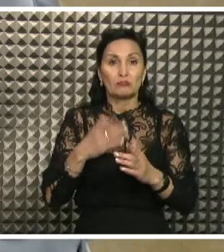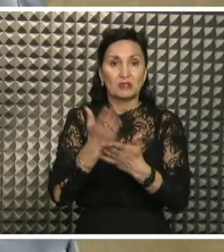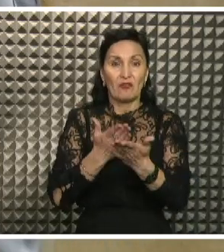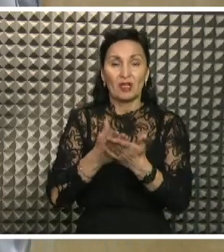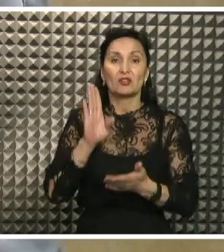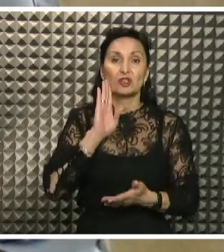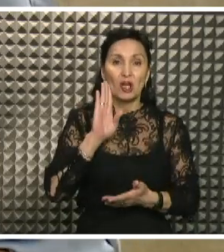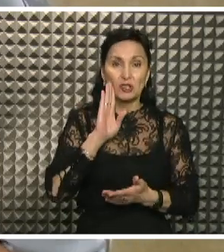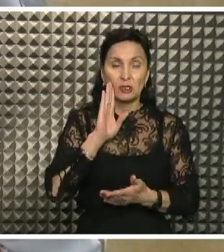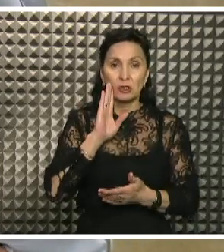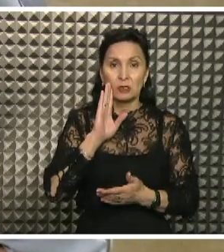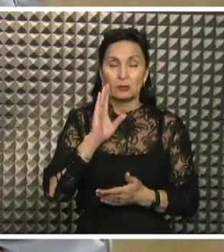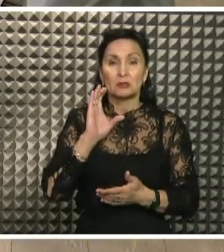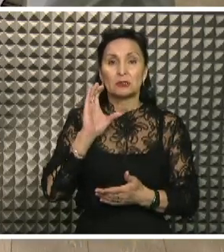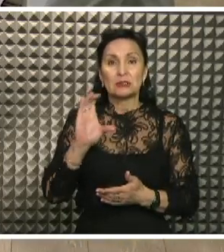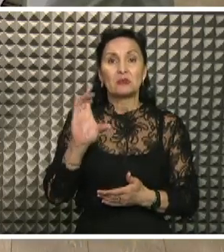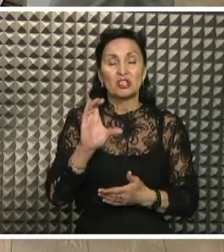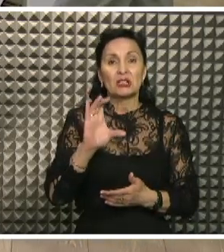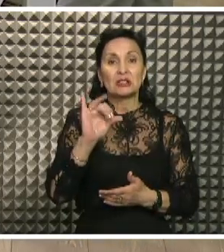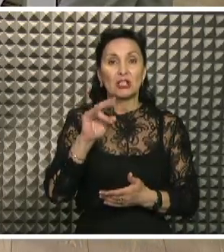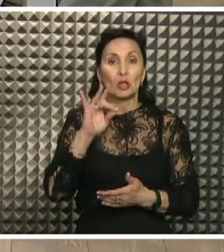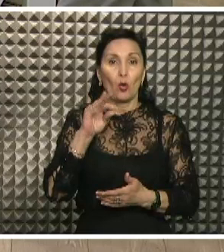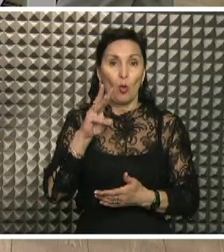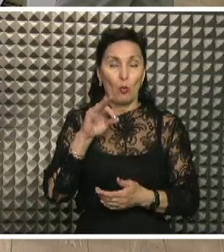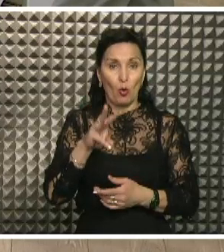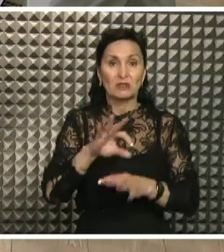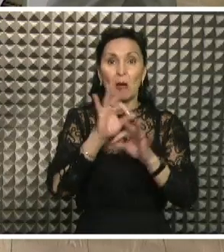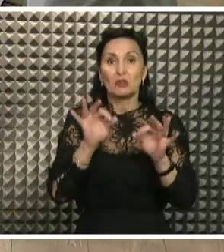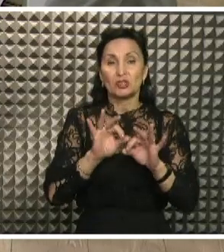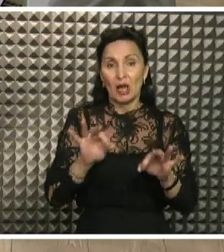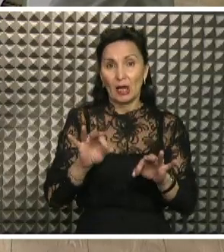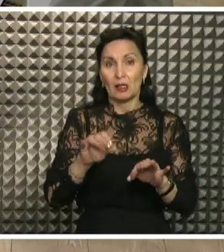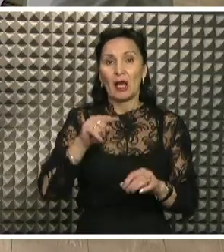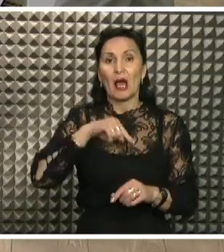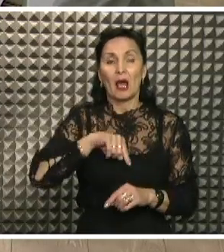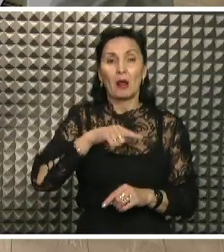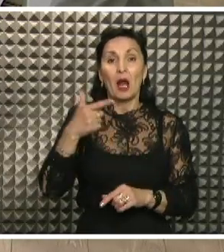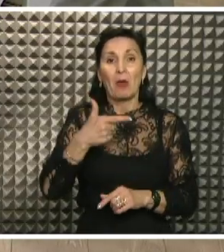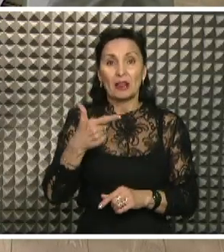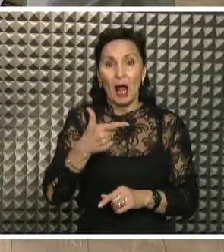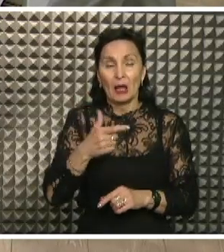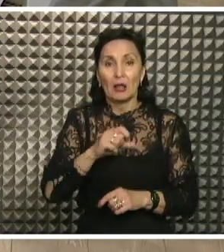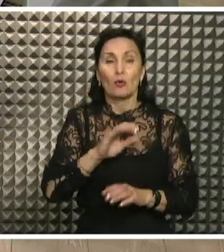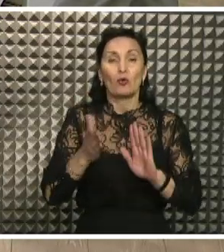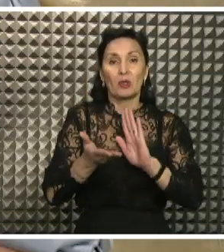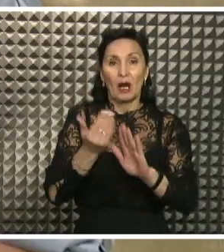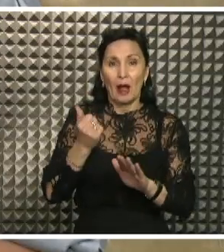рекомендовать женщинам с климактерическим синдромом. Она замечательно, помимо заместительной гормональной терапии, убирает